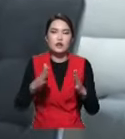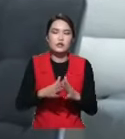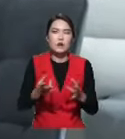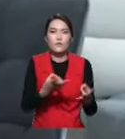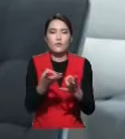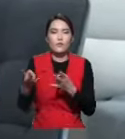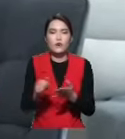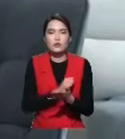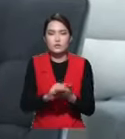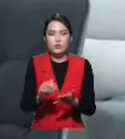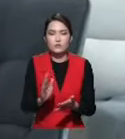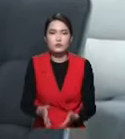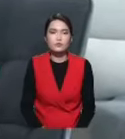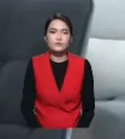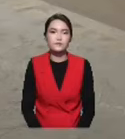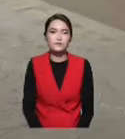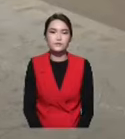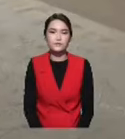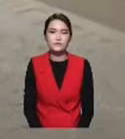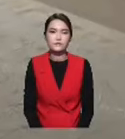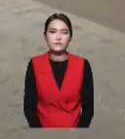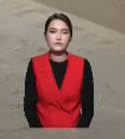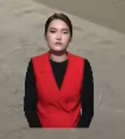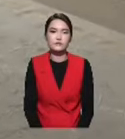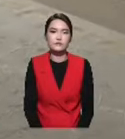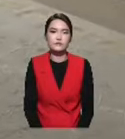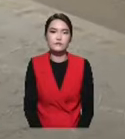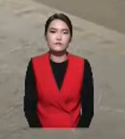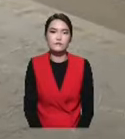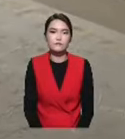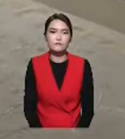все необходимые документы. Ольга Литвина, Нуркен Жалмухан, Астана Таймс, Актобе.